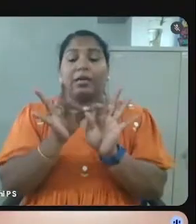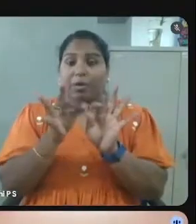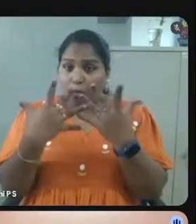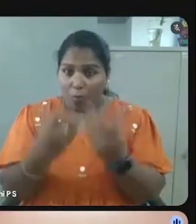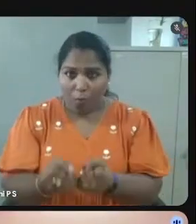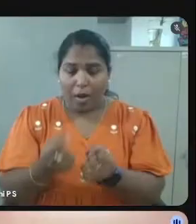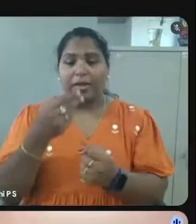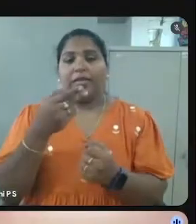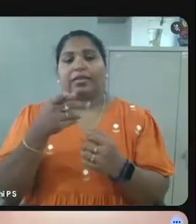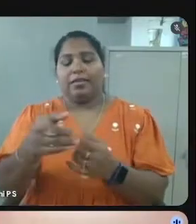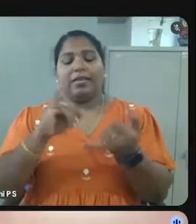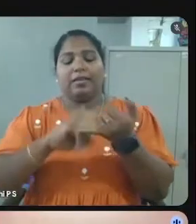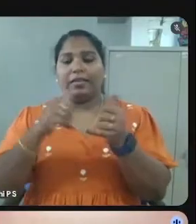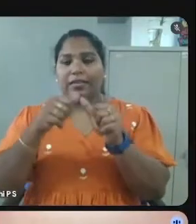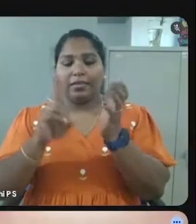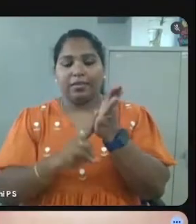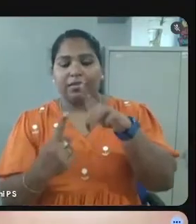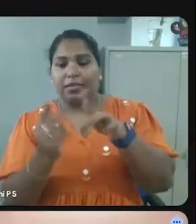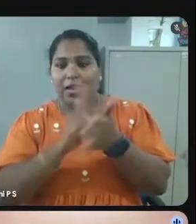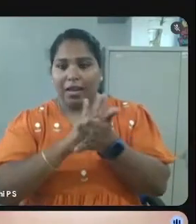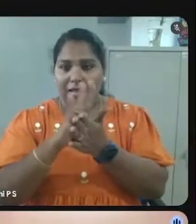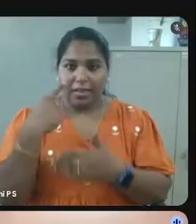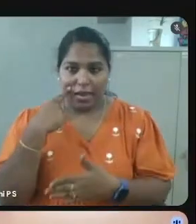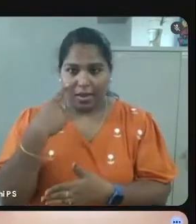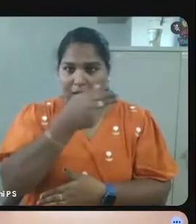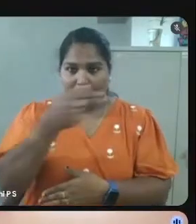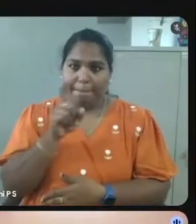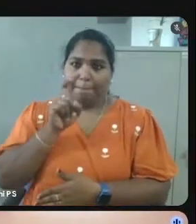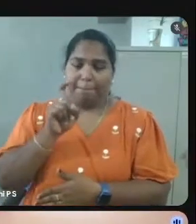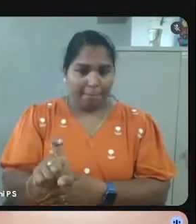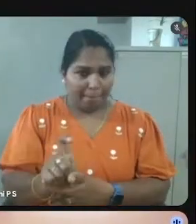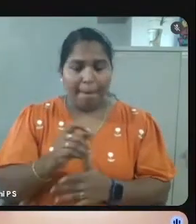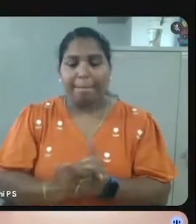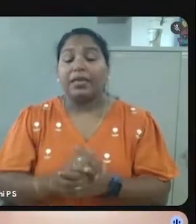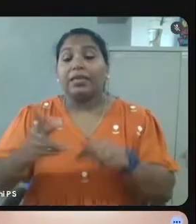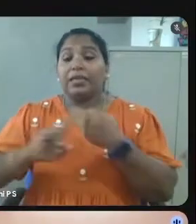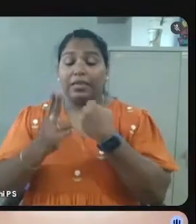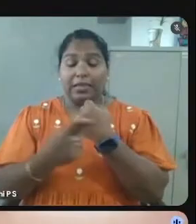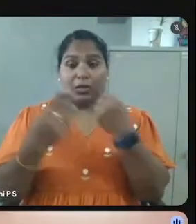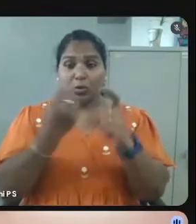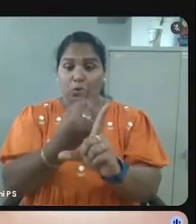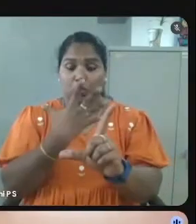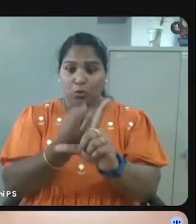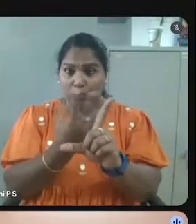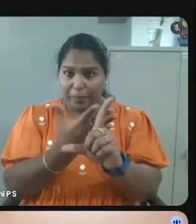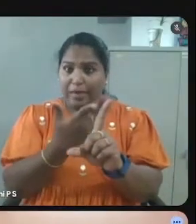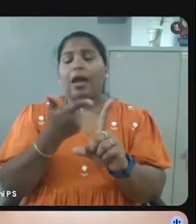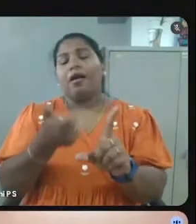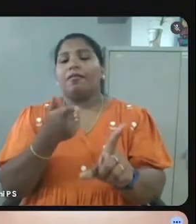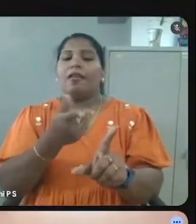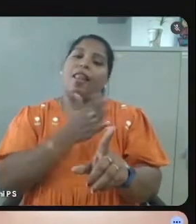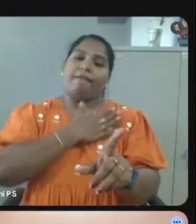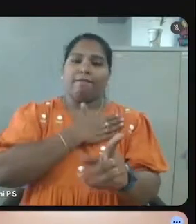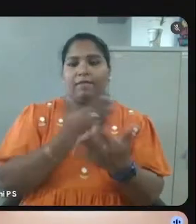സ്ക്രീനിൽ ശാന്തി PS പിൻ ചെയ്യേണ്ടതാണ്. അതുപോലെ തന്നെ നിഷിന്റെ യൂട്യൂബ് ചാനലിൽ ലൈവ് സ്ട്രീമിംഗിലൂടെയും